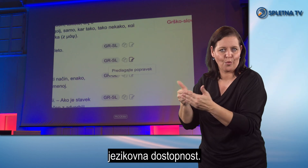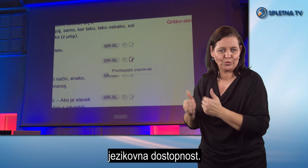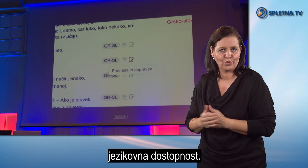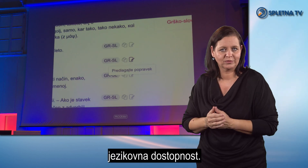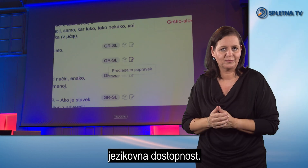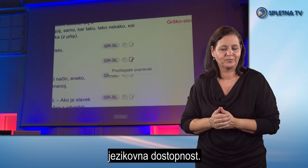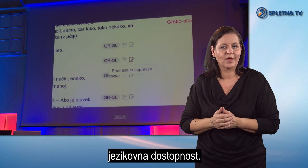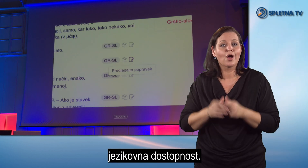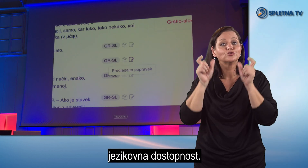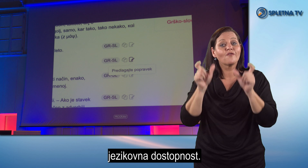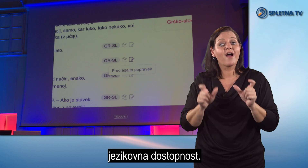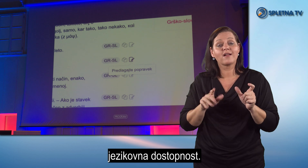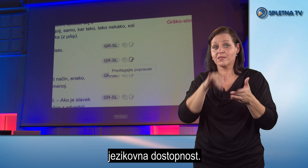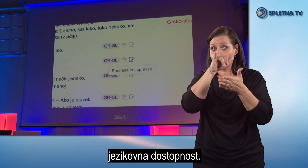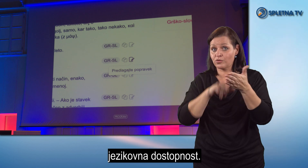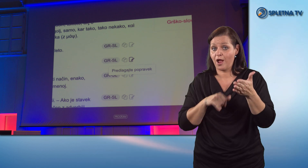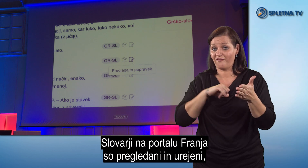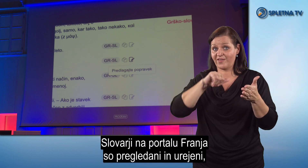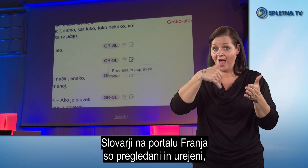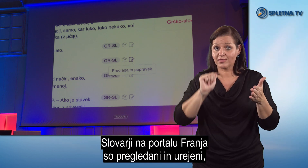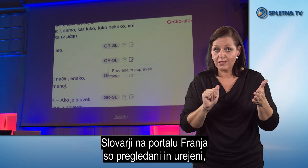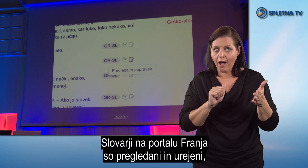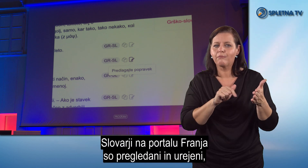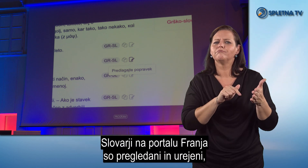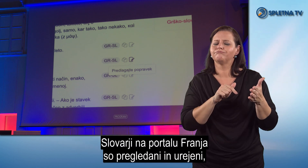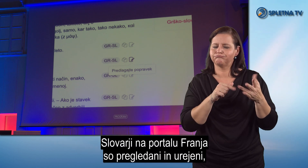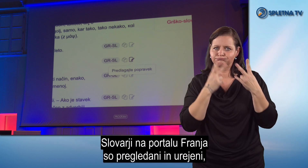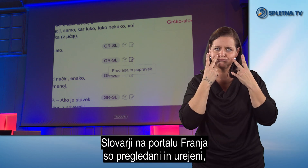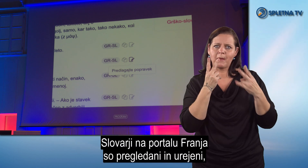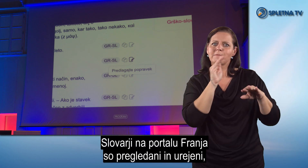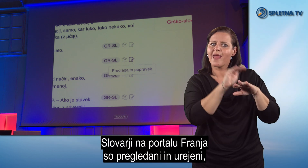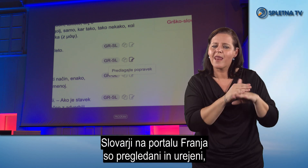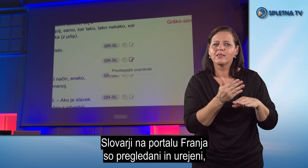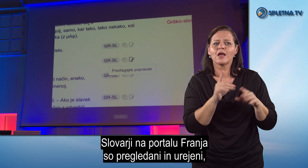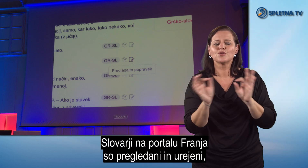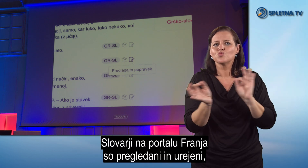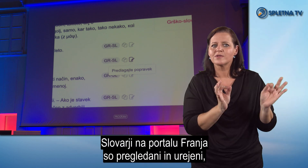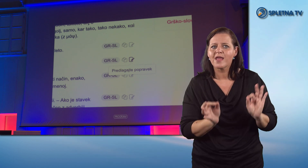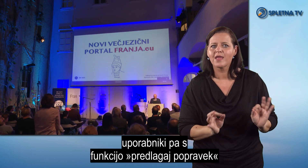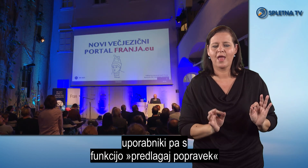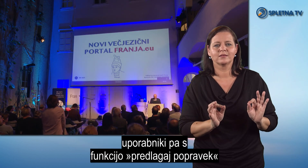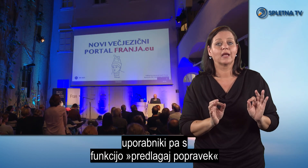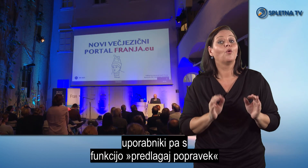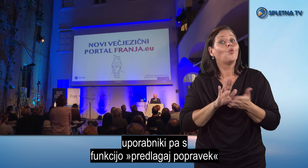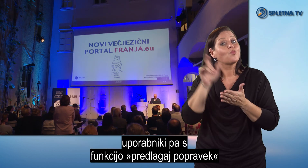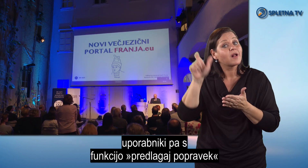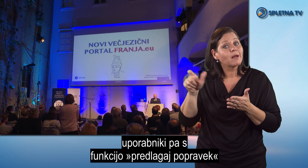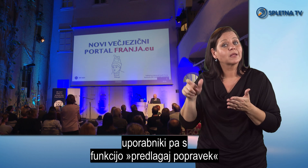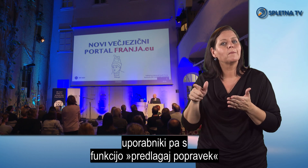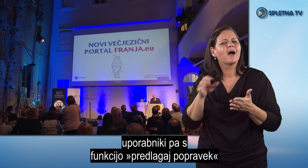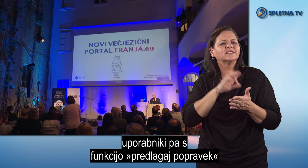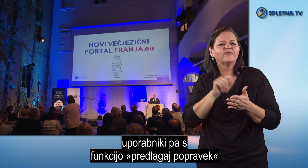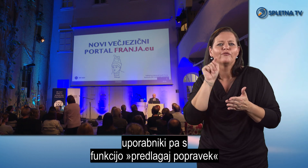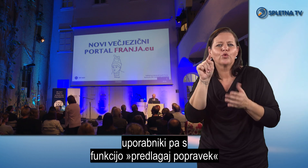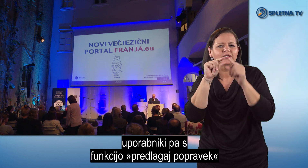jezikovna dostopnost. Slovarji na portalu Franja so pregledani in urejeni, uporabniki pa s